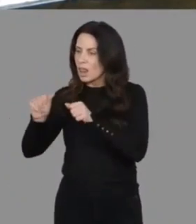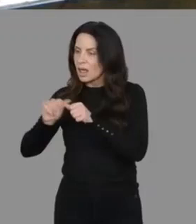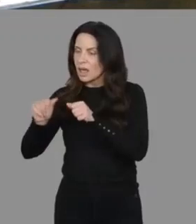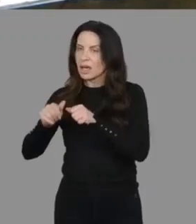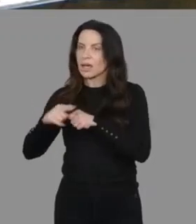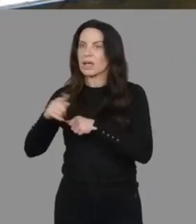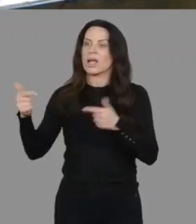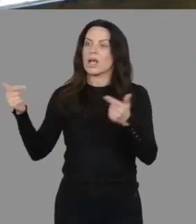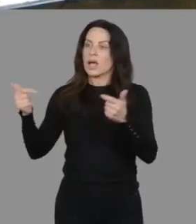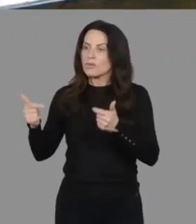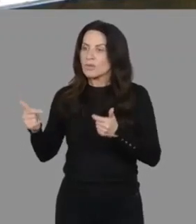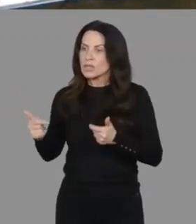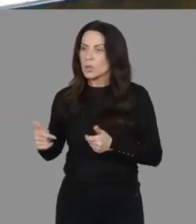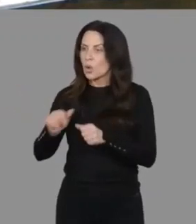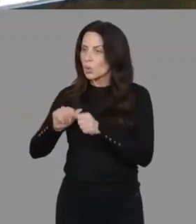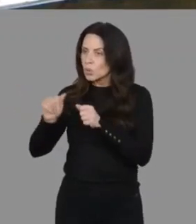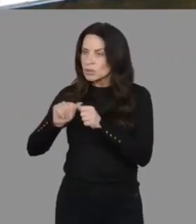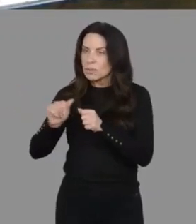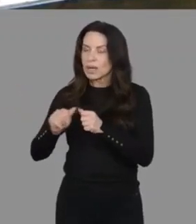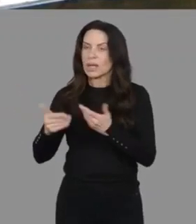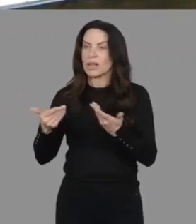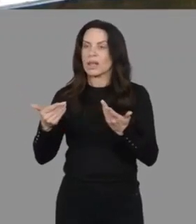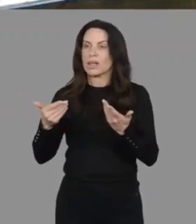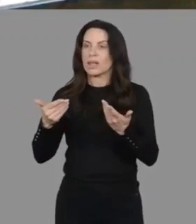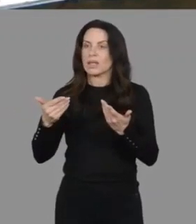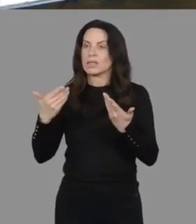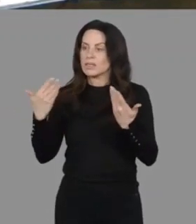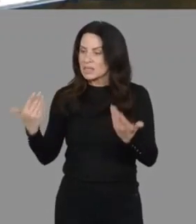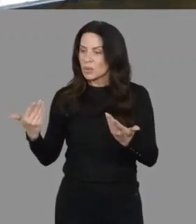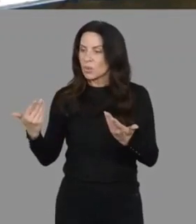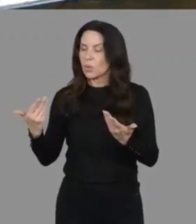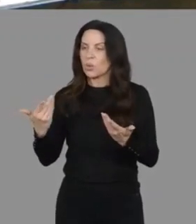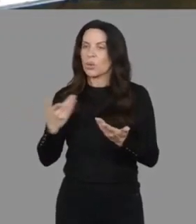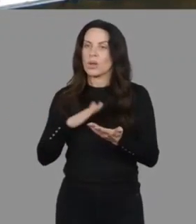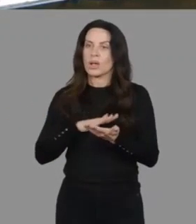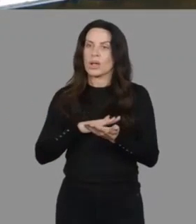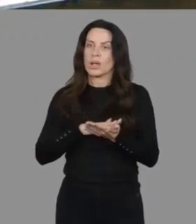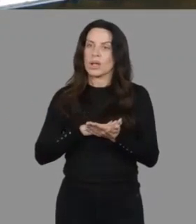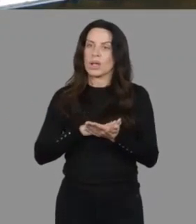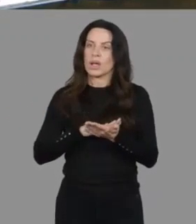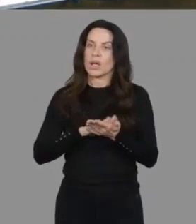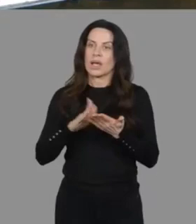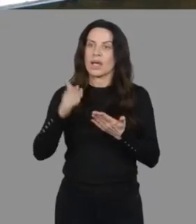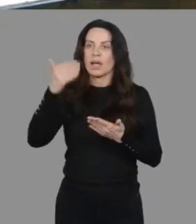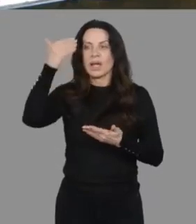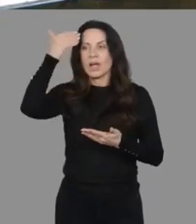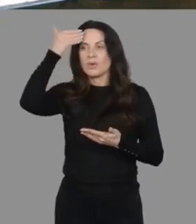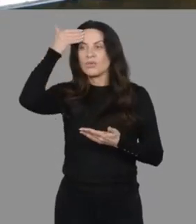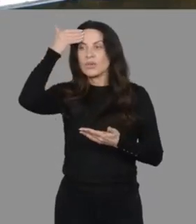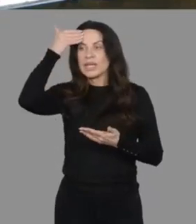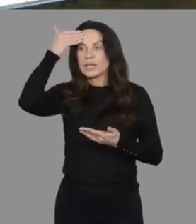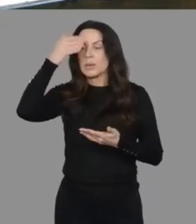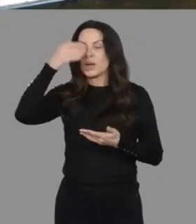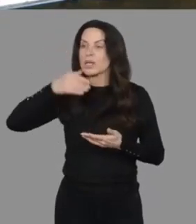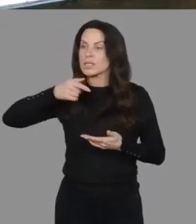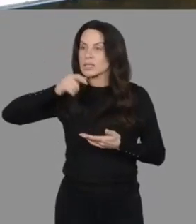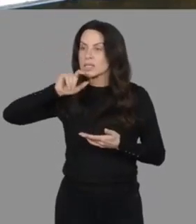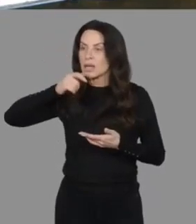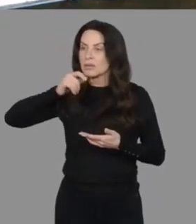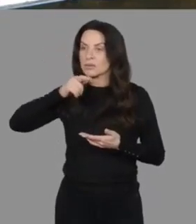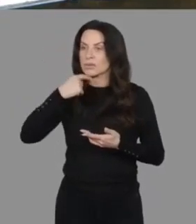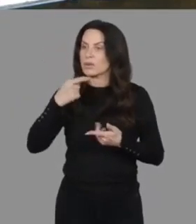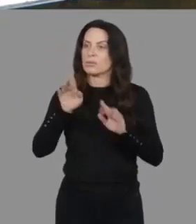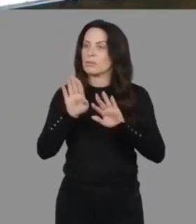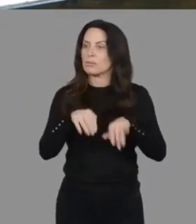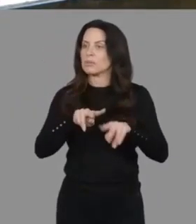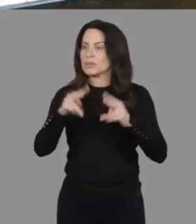den Versorgungsengpässen bei so etwas vermeintlich Trivialem wie Fiebersaft in Abrede stellen, dass